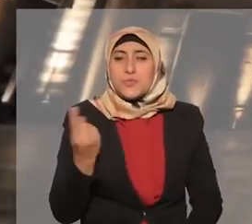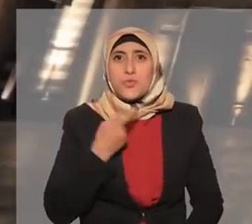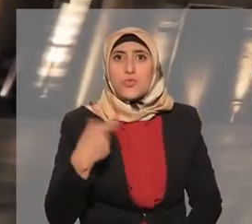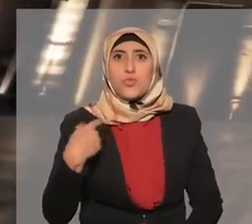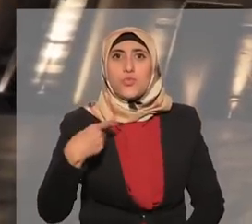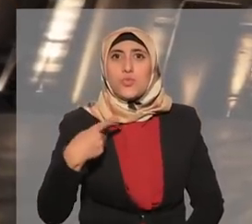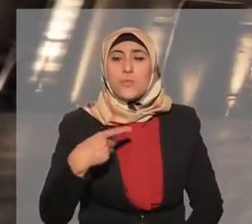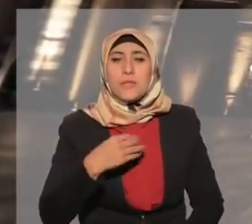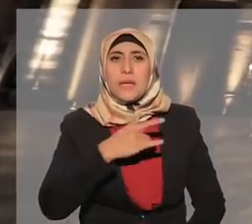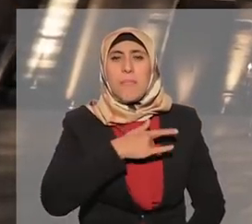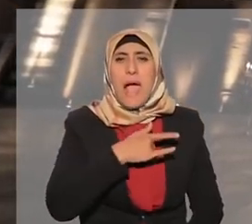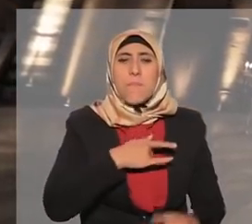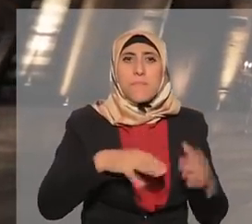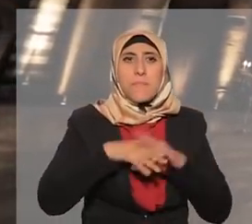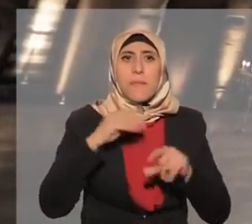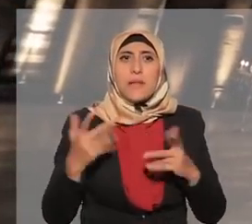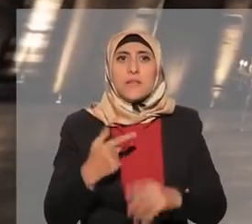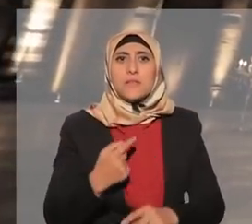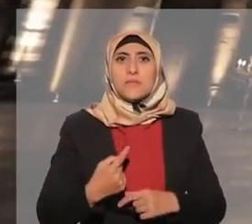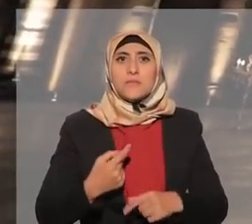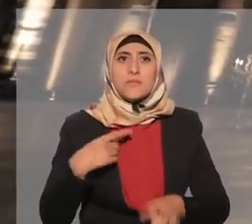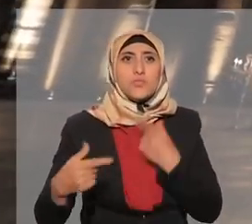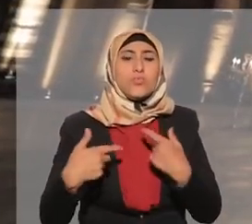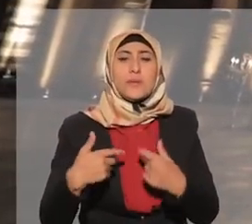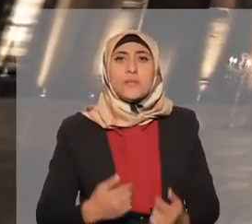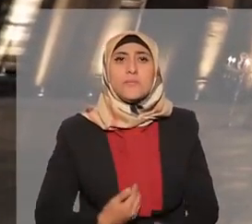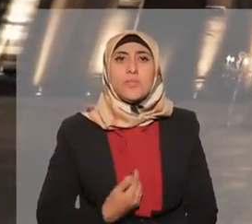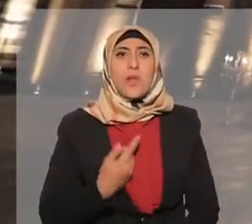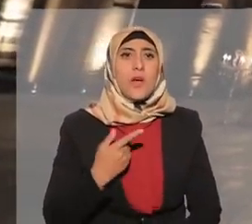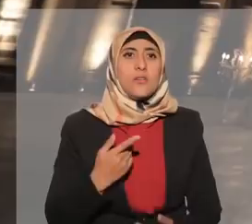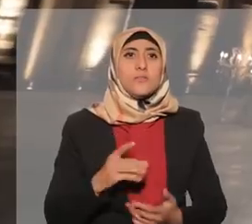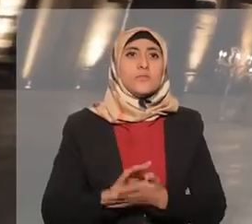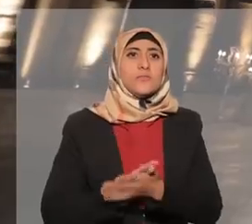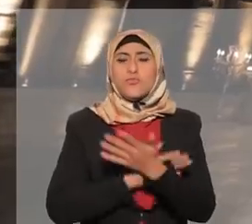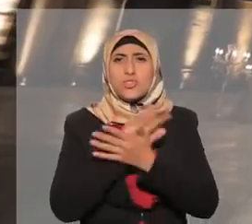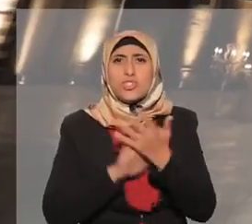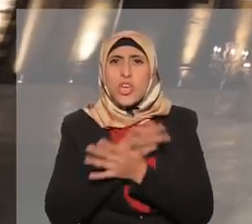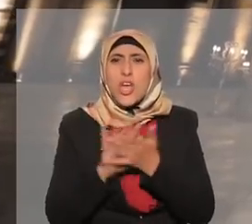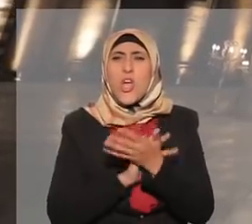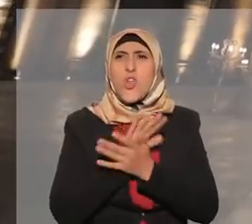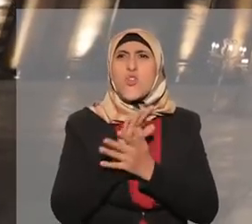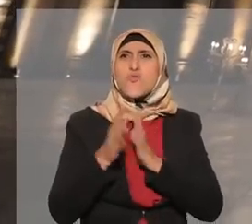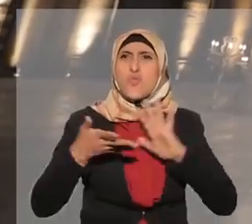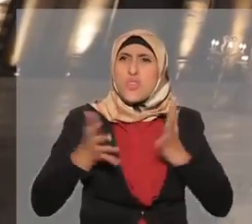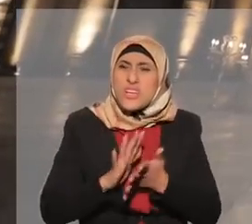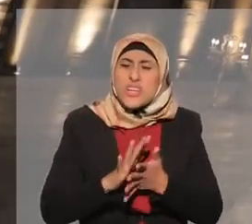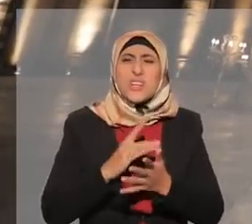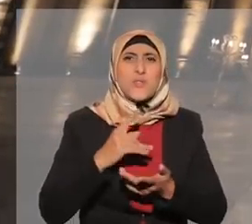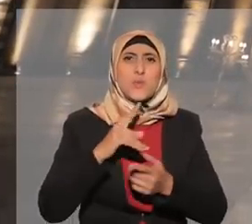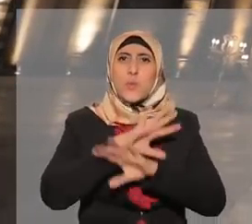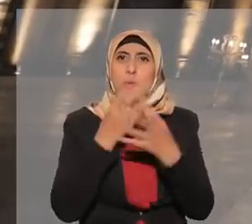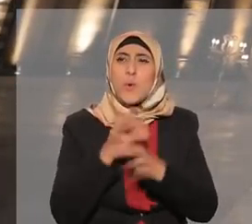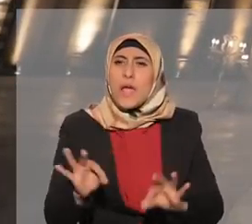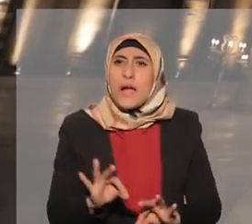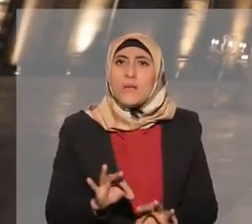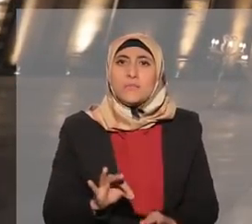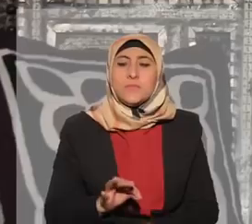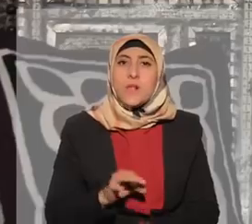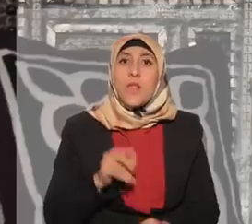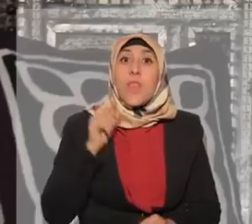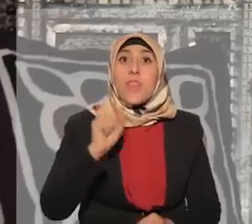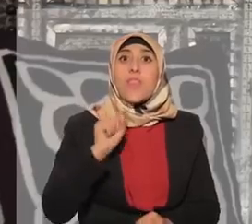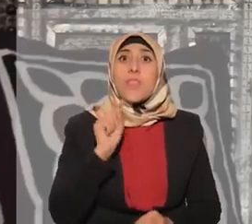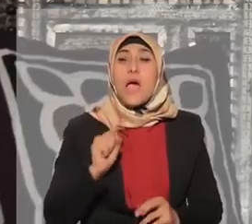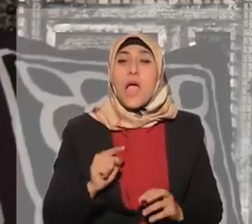الذي وقر في قلبه، ثم تعود إليه مشاكله وشكوكه وهمومه وخوف الرزق. لا، هذاك لم يكن مقام توكل، كان